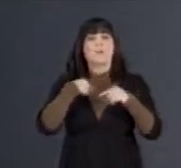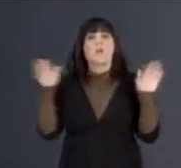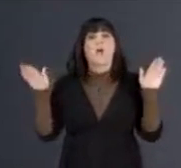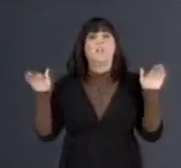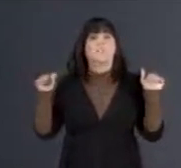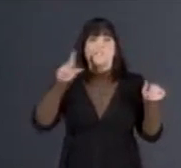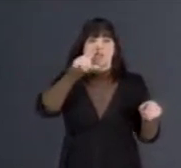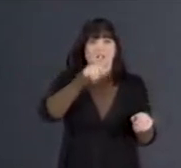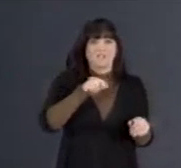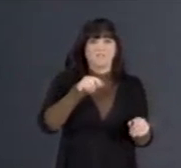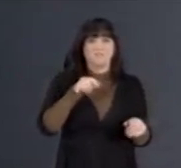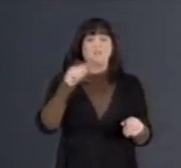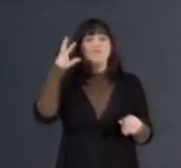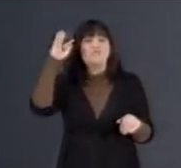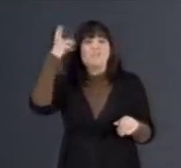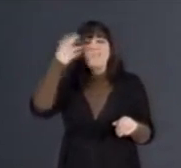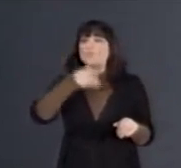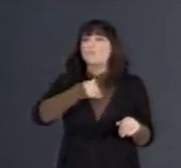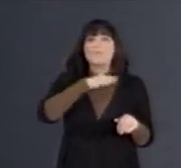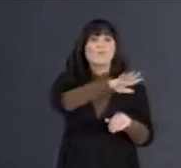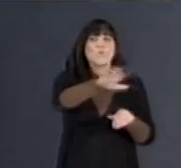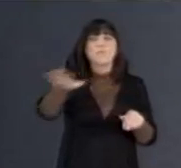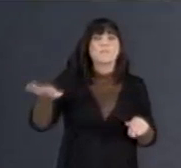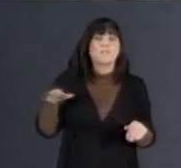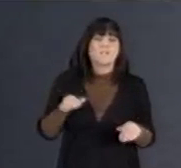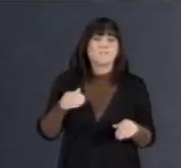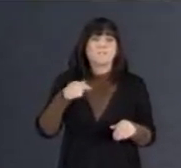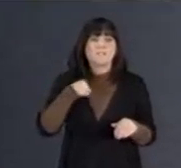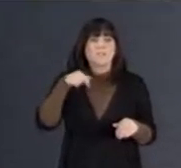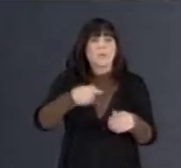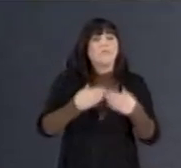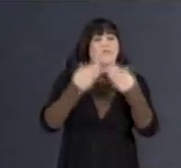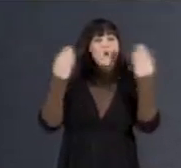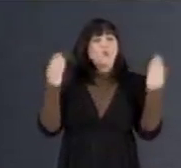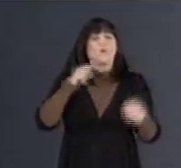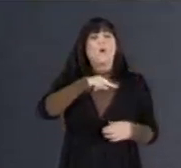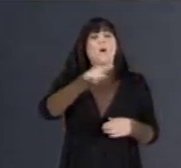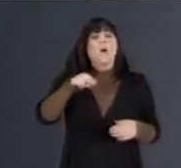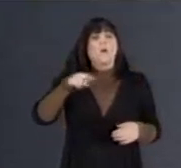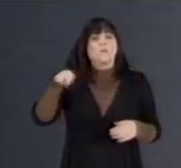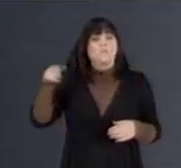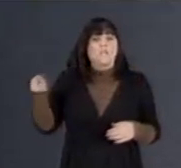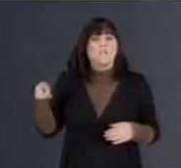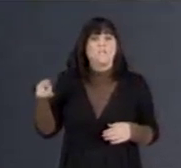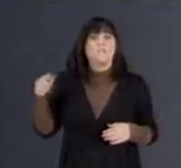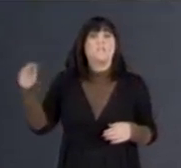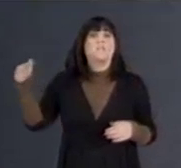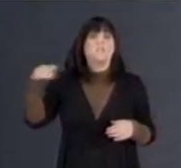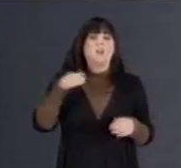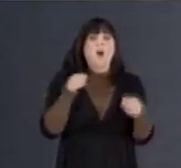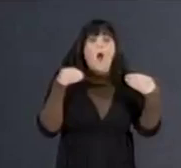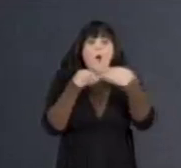kish Ghanayda kongramkisi Allum da loodukon ghan Uunzat min agadad Talih rabbu Ustah bati